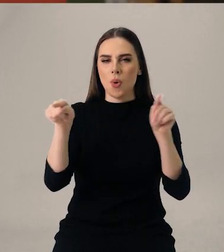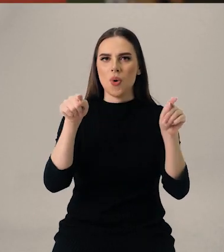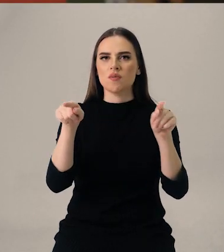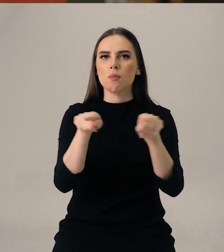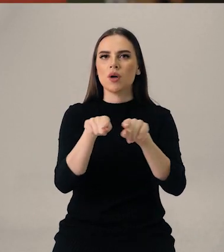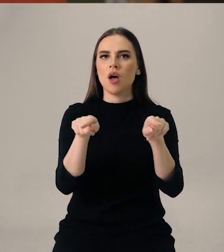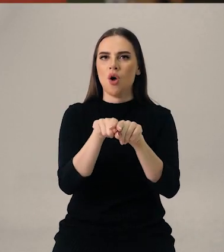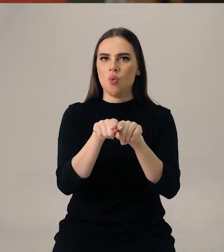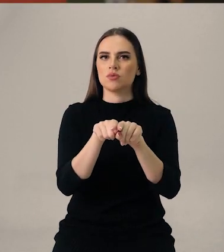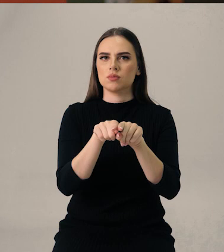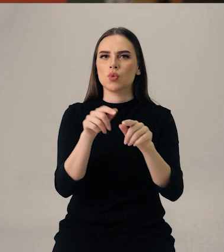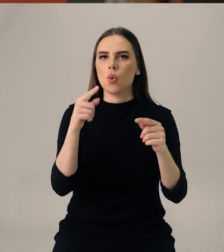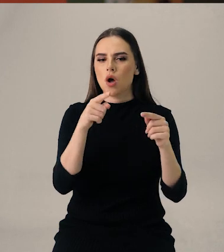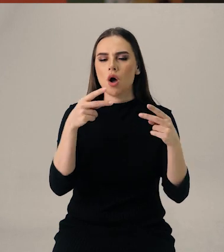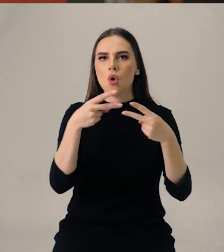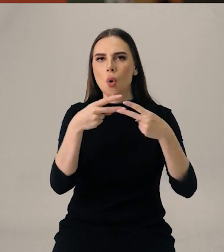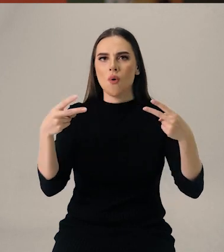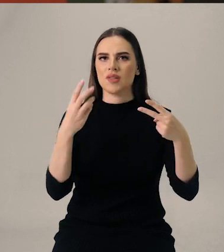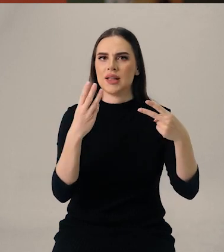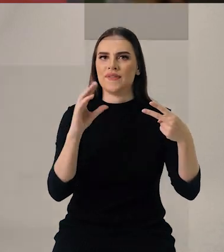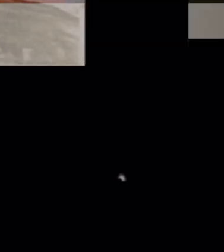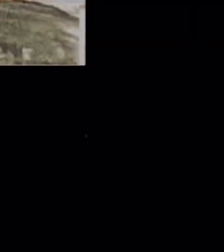Эти события разделяют ровно 3 века.